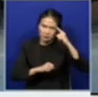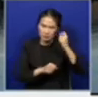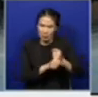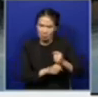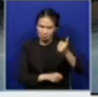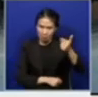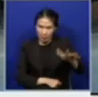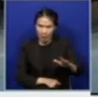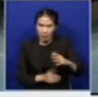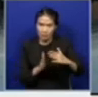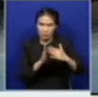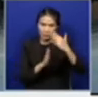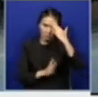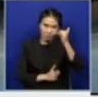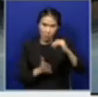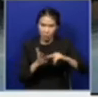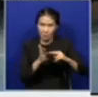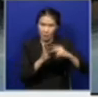GDP ของไทยจะเพิ่มขึ้น